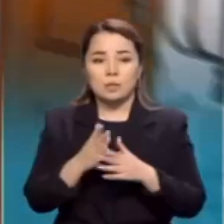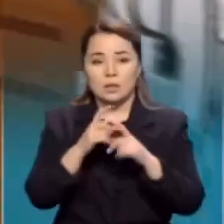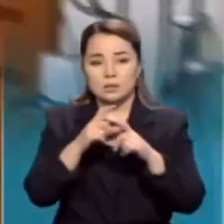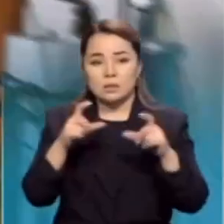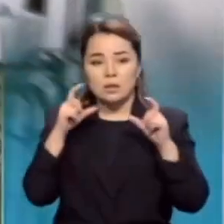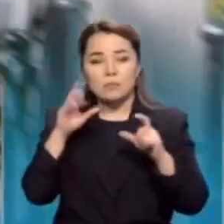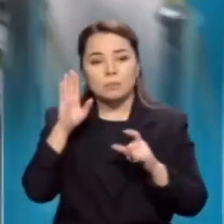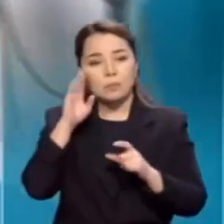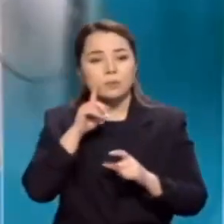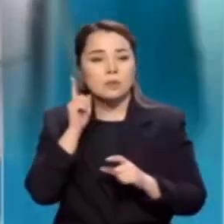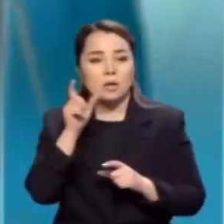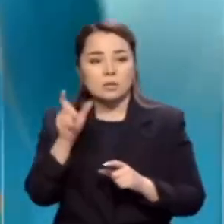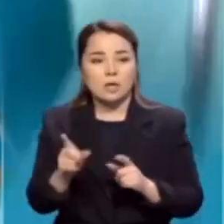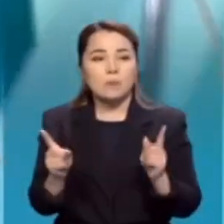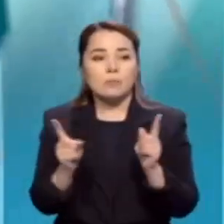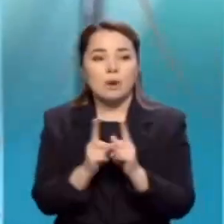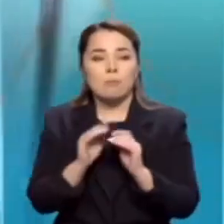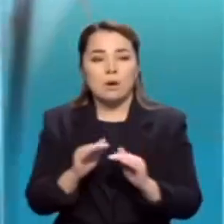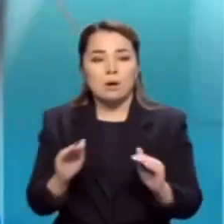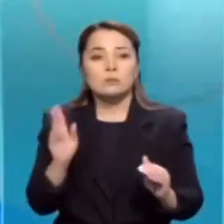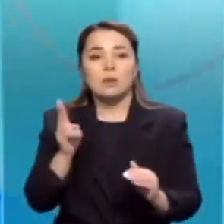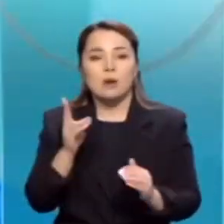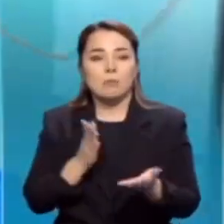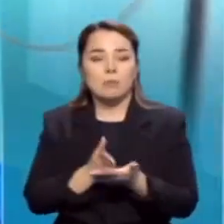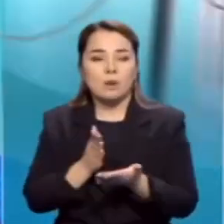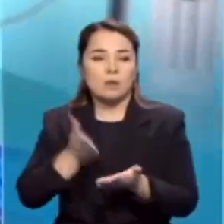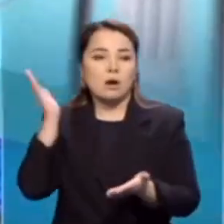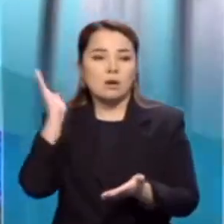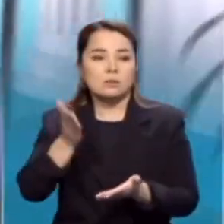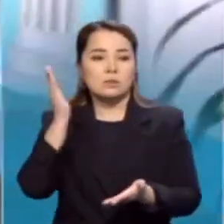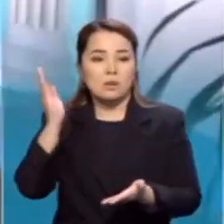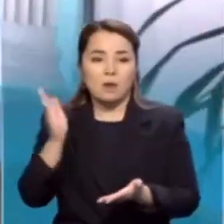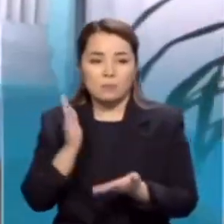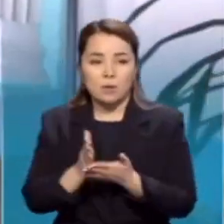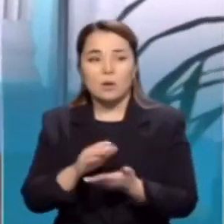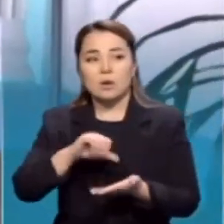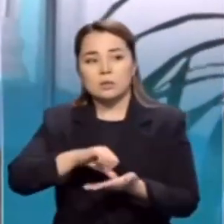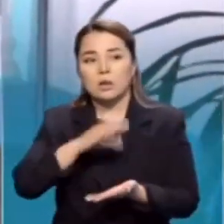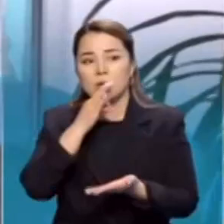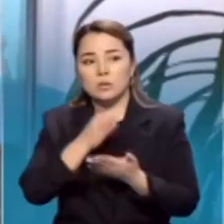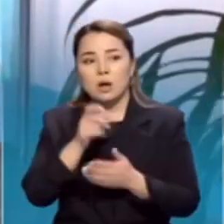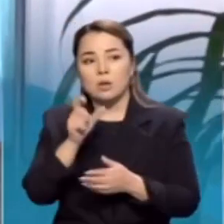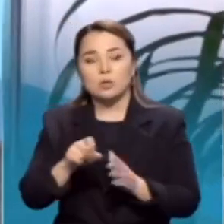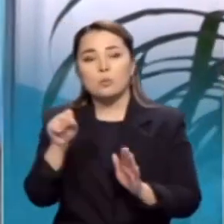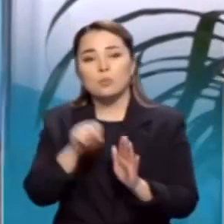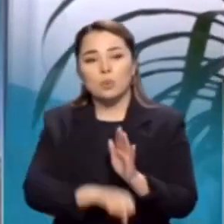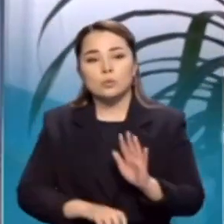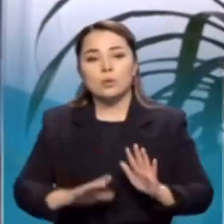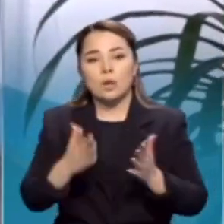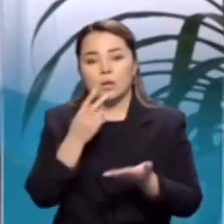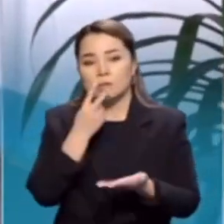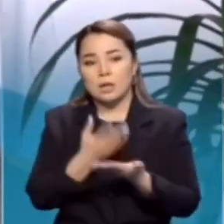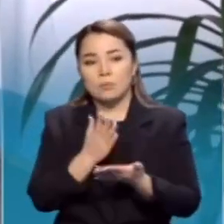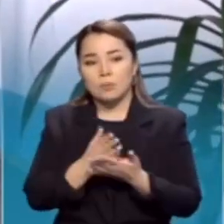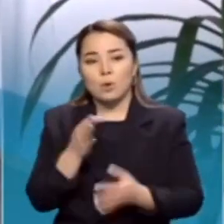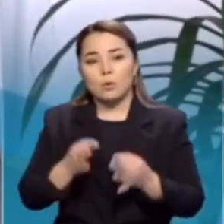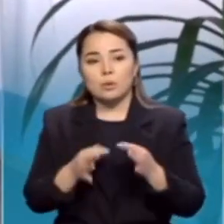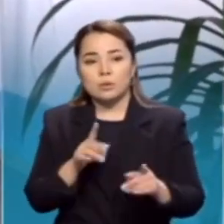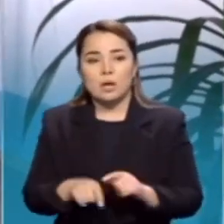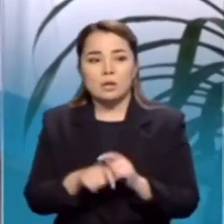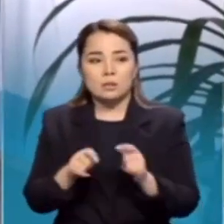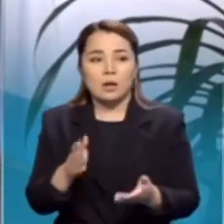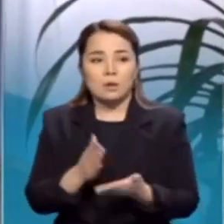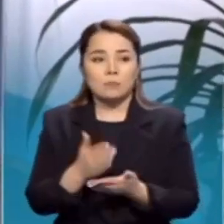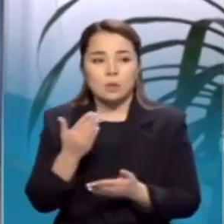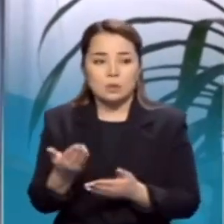киген жасөспірім жолай кездескен балаларды балтамен ұра берген. Күдіктіге қатысты адам өлтіруге оқталу дерегі бойынша қылмыстық іс